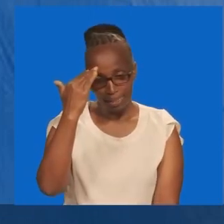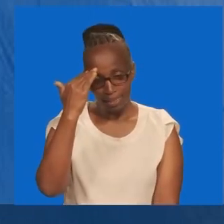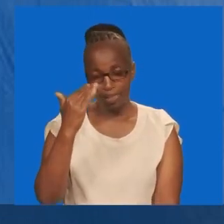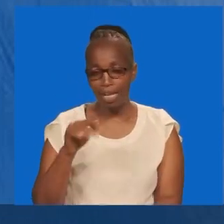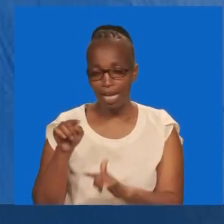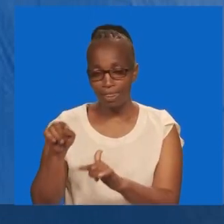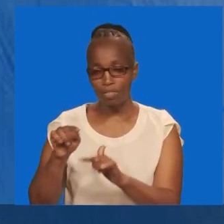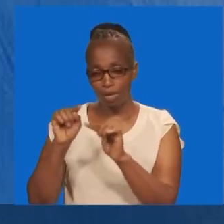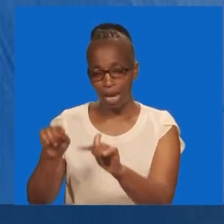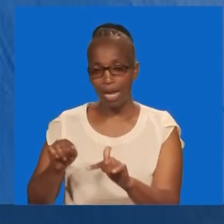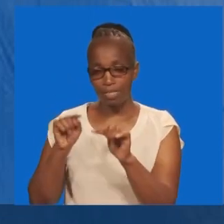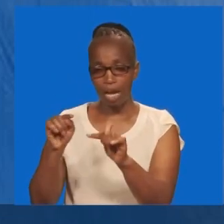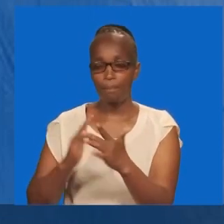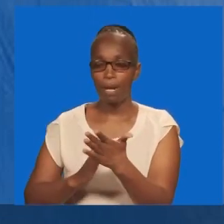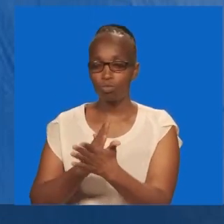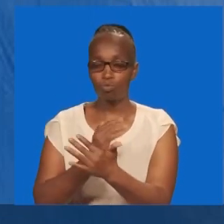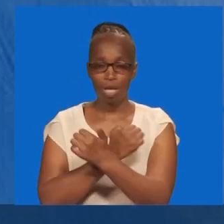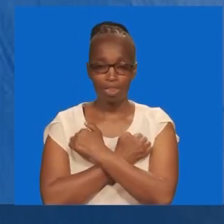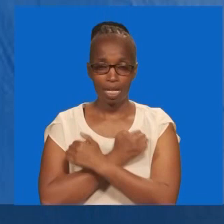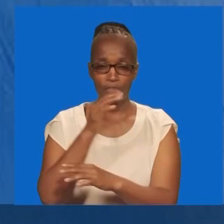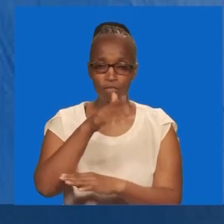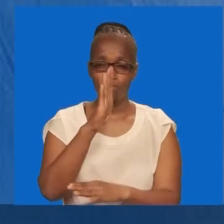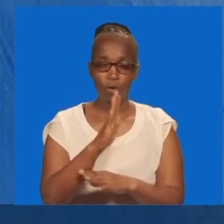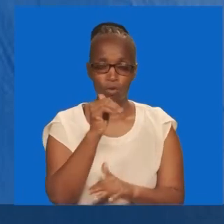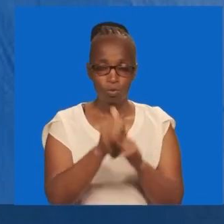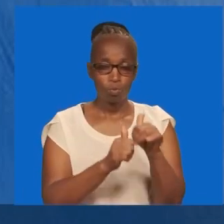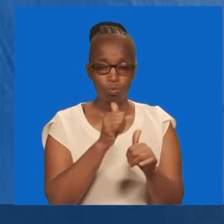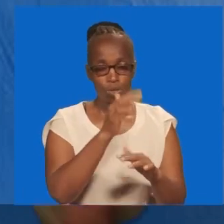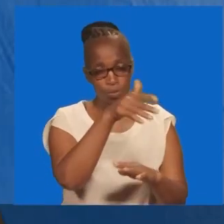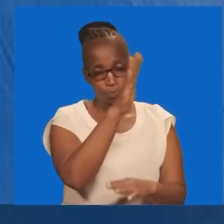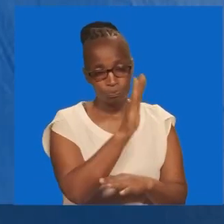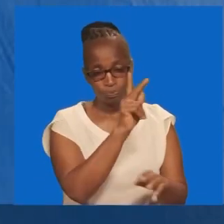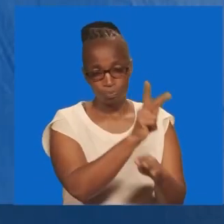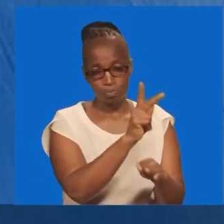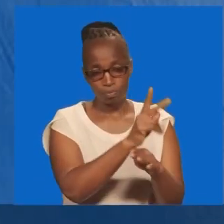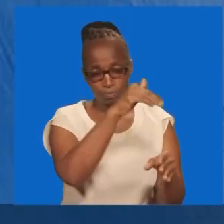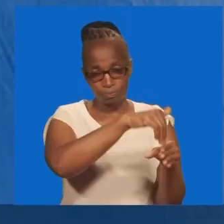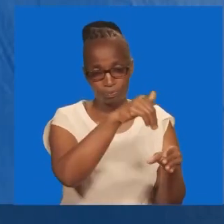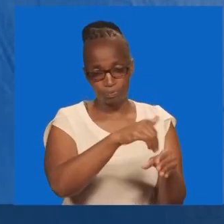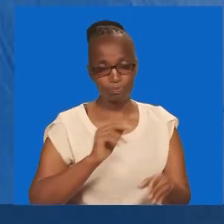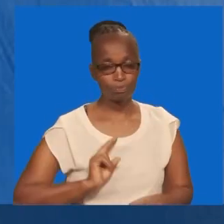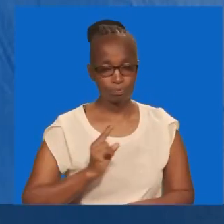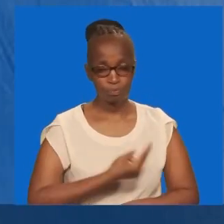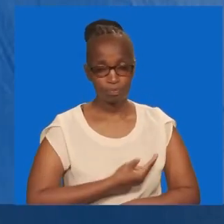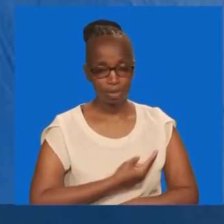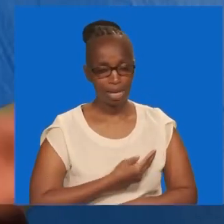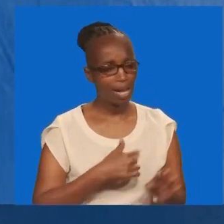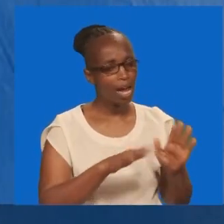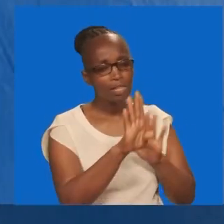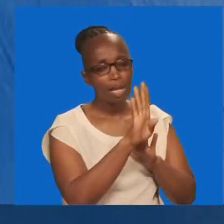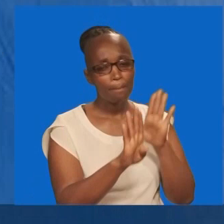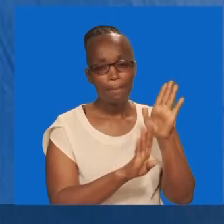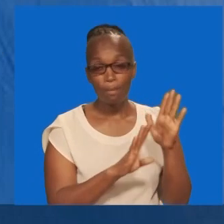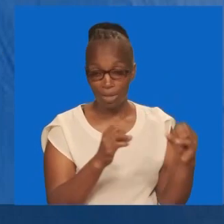furaha imetokea kwa kutokana na upendo wa Mungu ambao ameweka ndani yetu. Na ndio